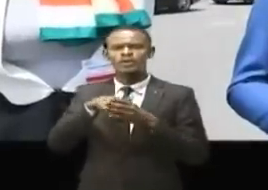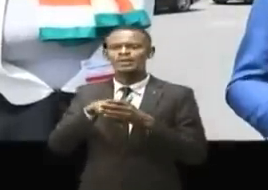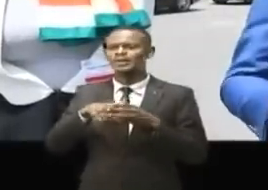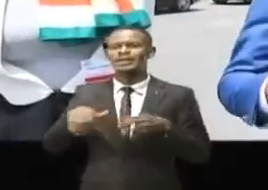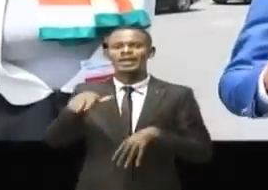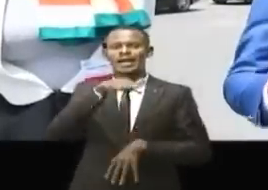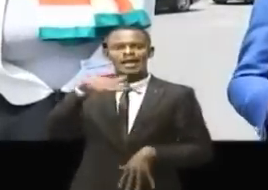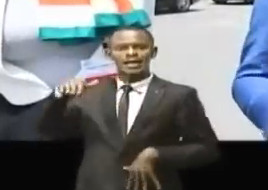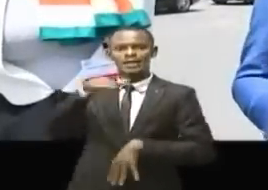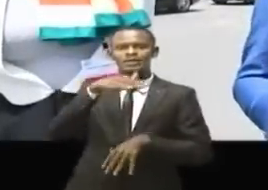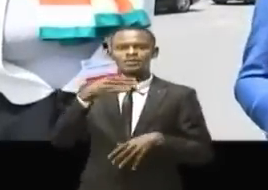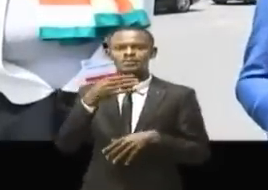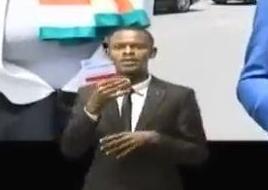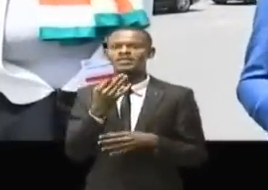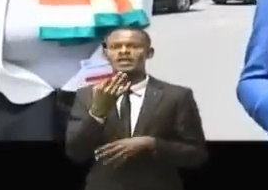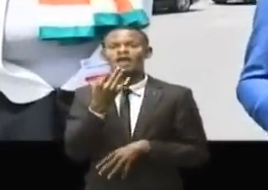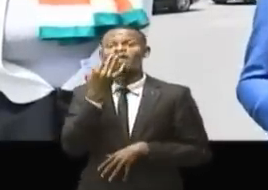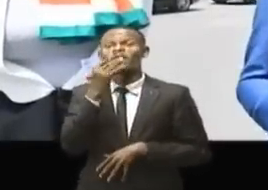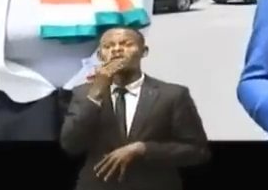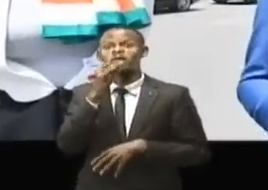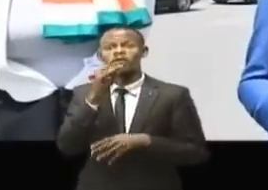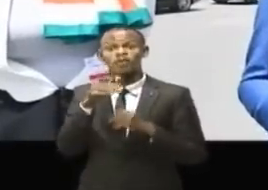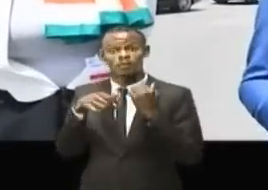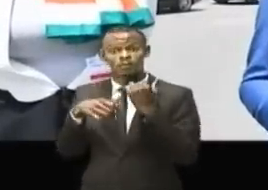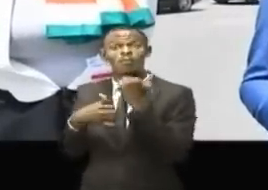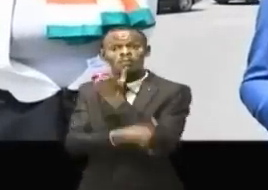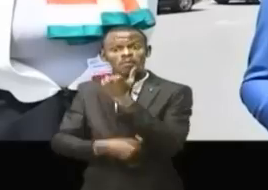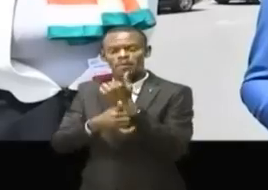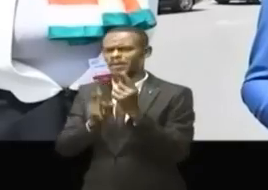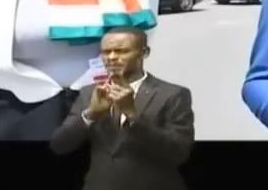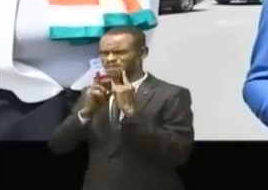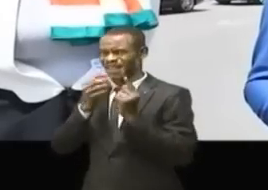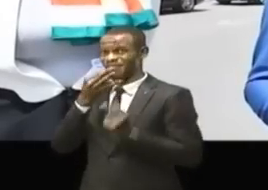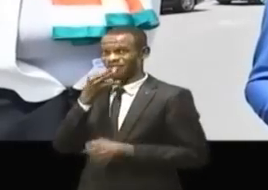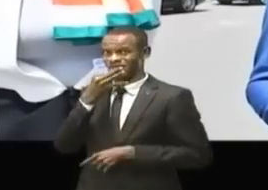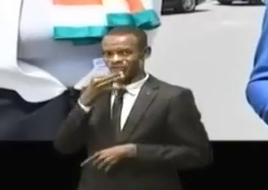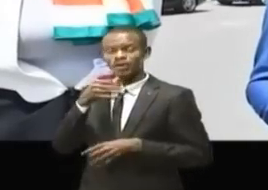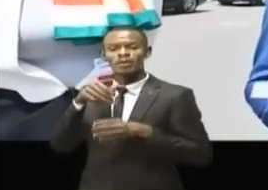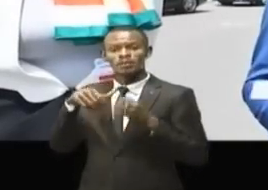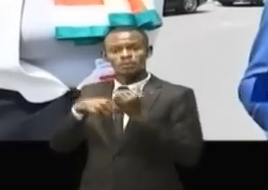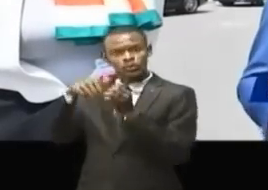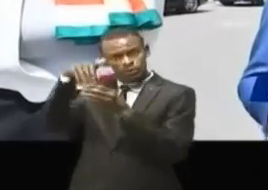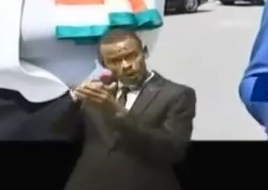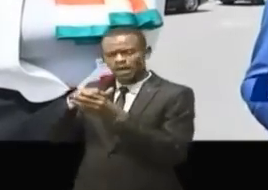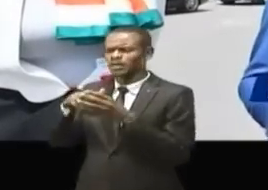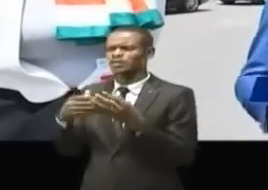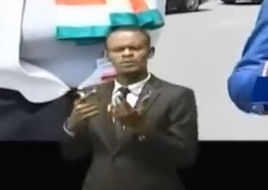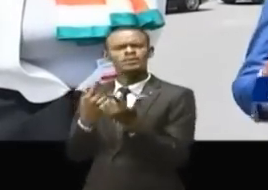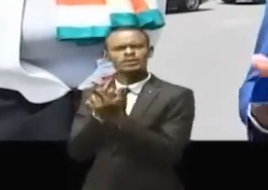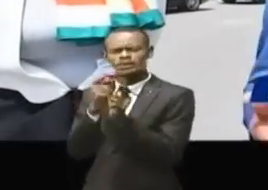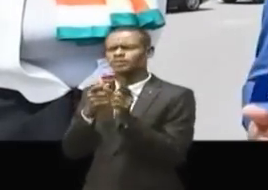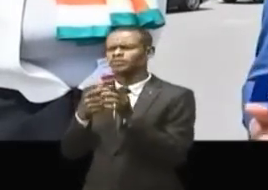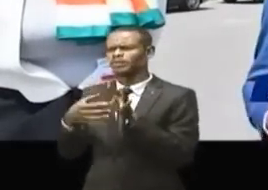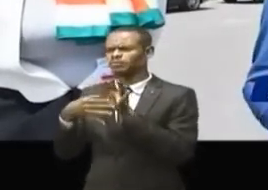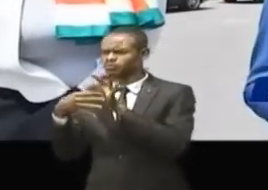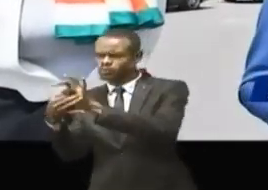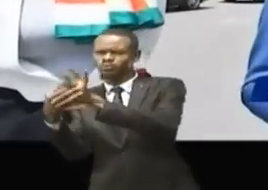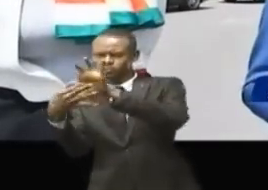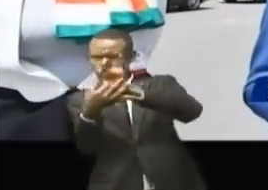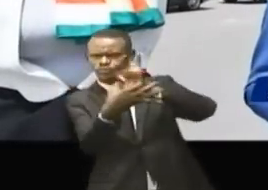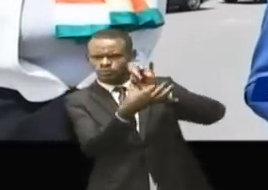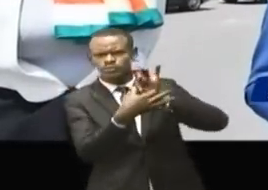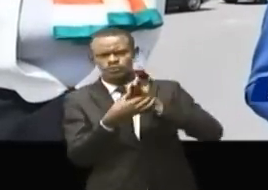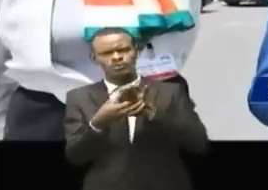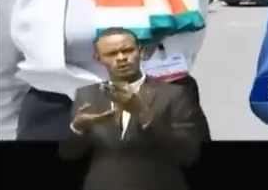Mobilité d'abord au sein des États de l'espace francophone, de la membre de la francophonie, et mobilité à l'extérieur dans d'autres